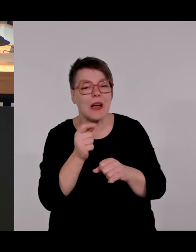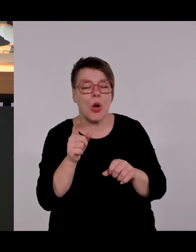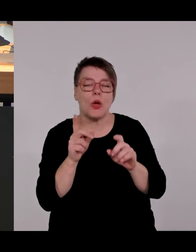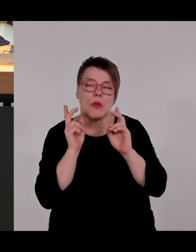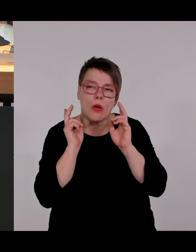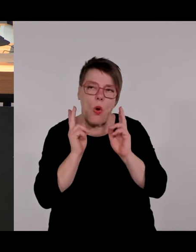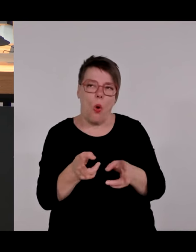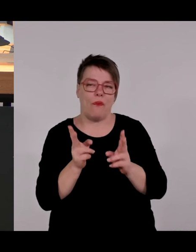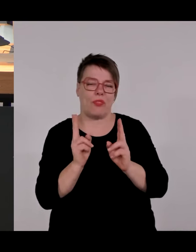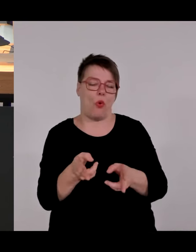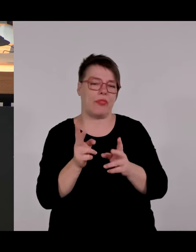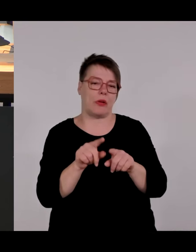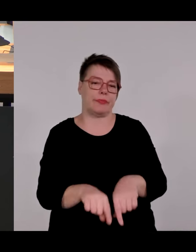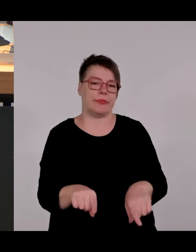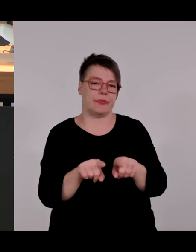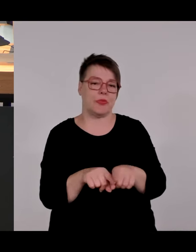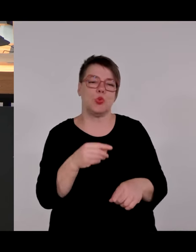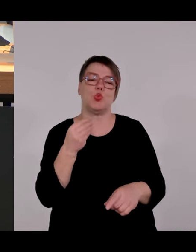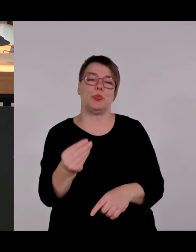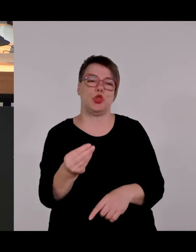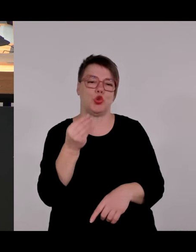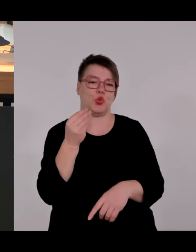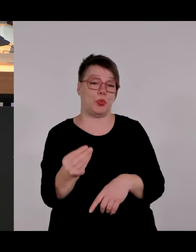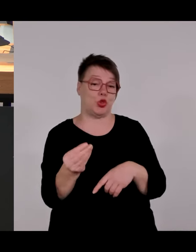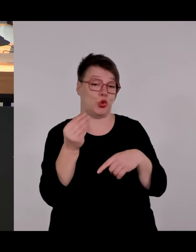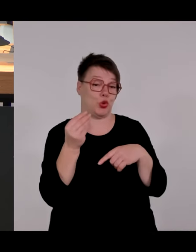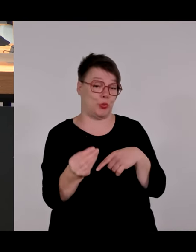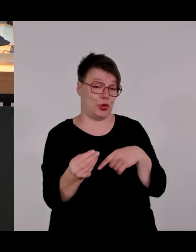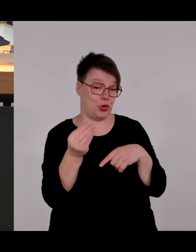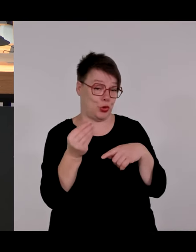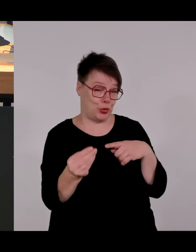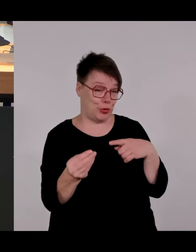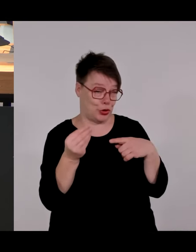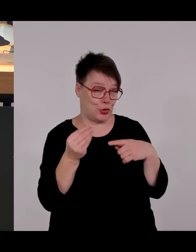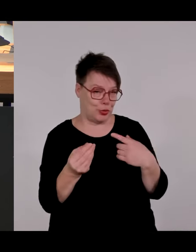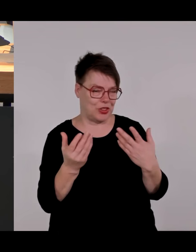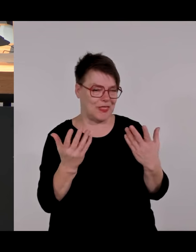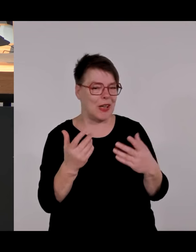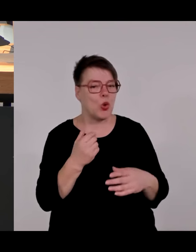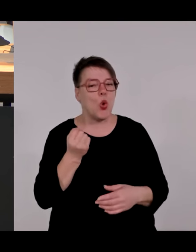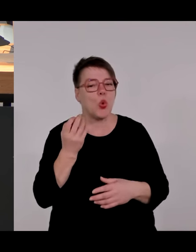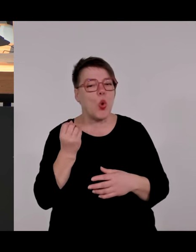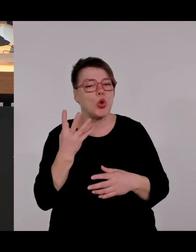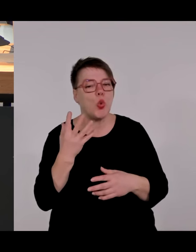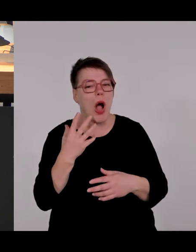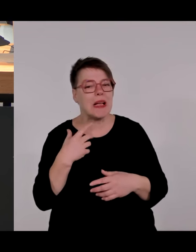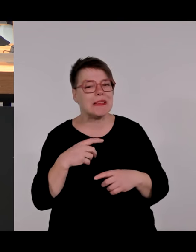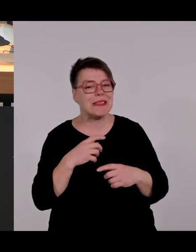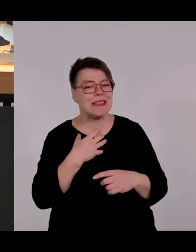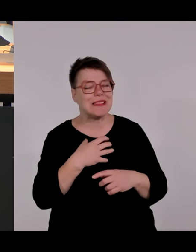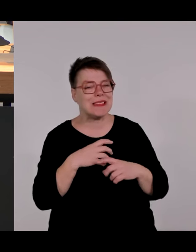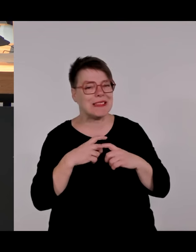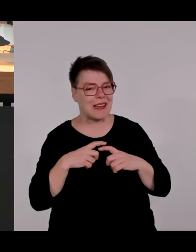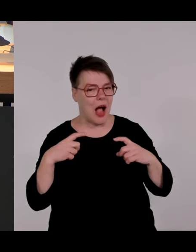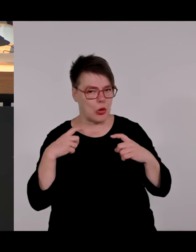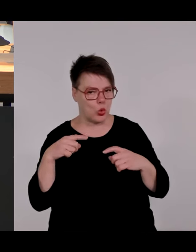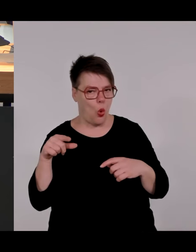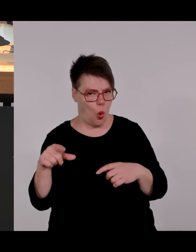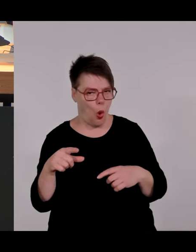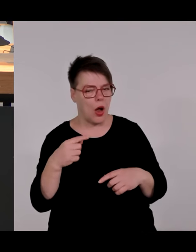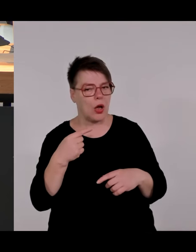einen als Polizeifeind bezeichnet. Also, gezielt, ja, ist schon öfters vorgekommen im Innenausschuss. Alle zwei Wochen haben wir dieses